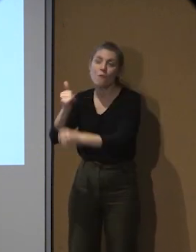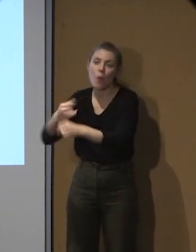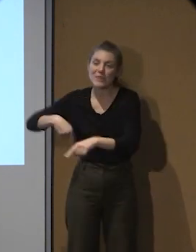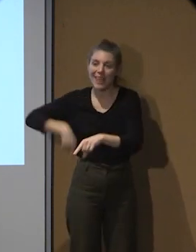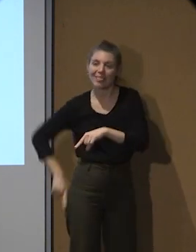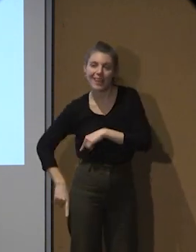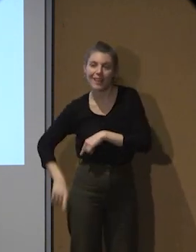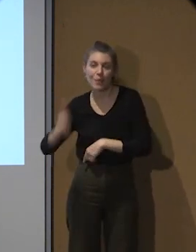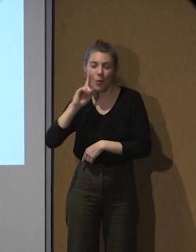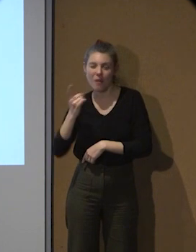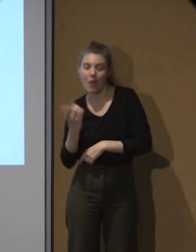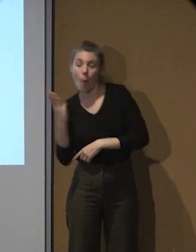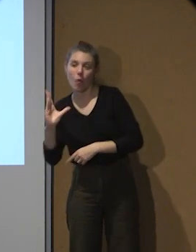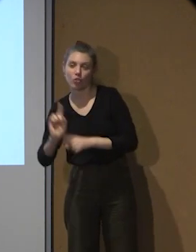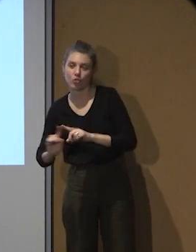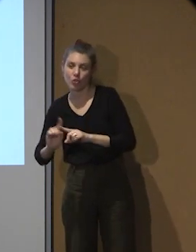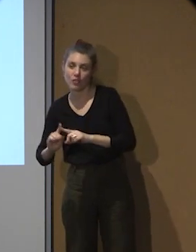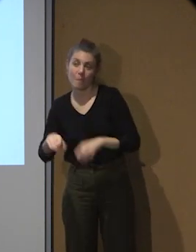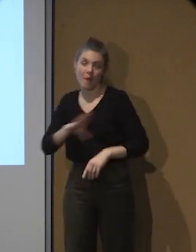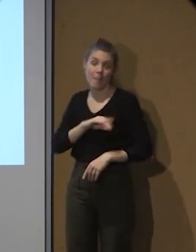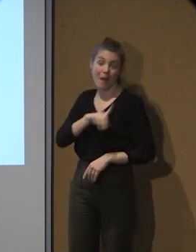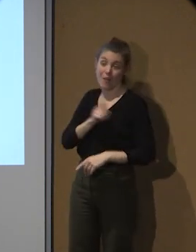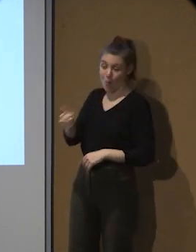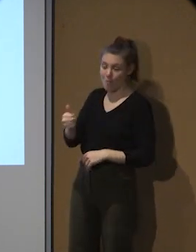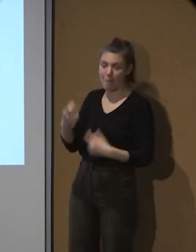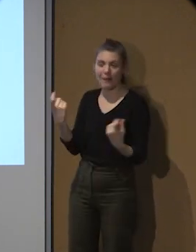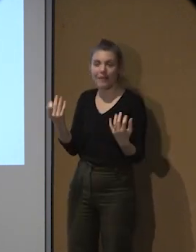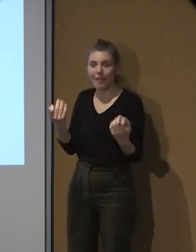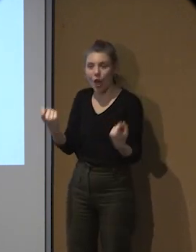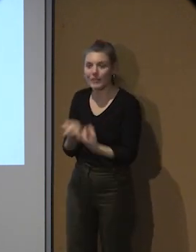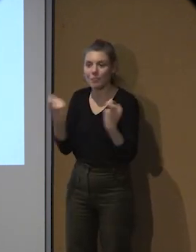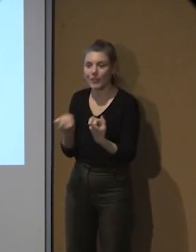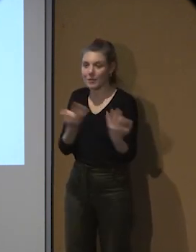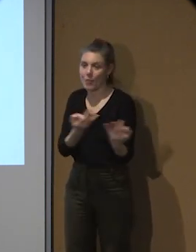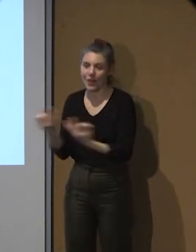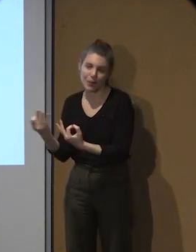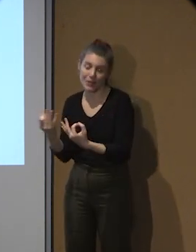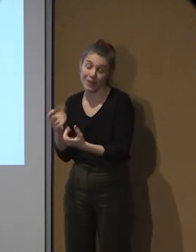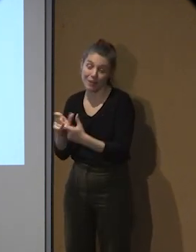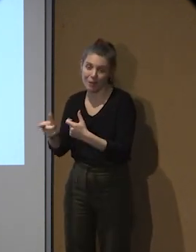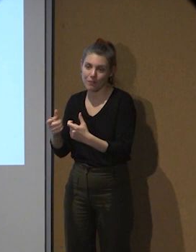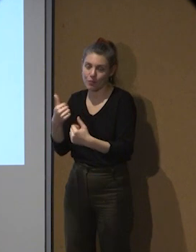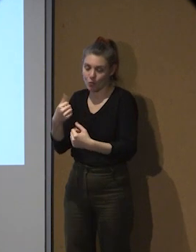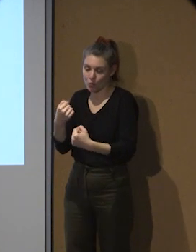qu'ils mobilisent plus leur vaisseau lors de l'activité physique, ben justement, ça provoque ce type de douleur de façon précoce.